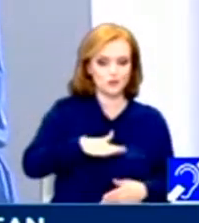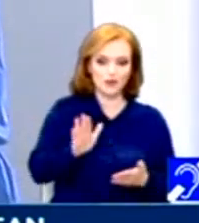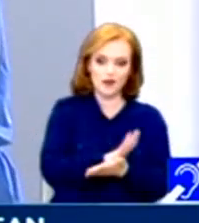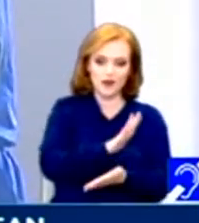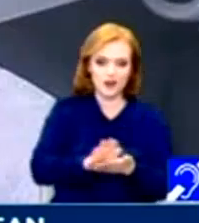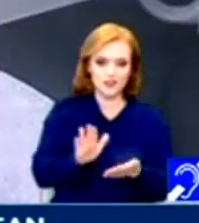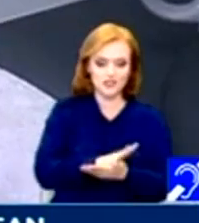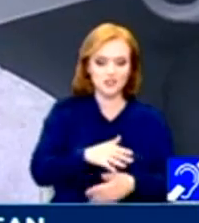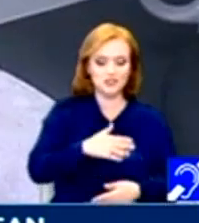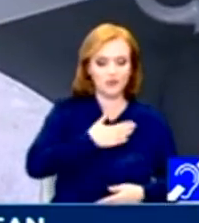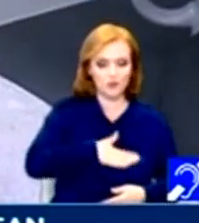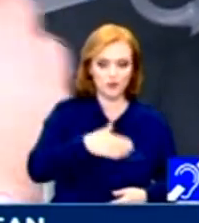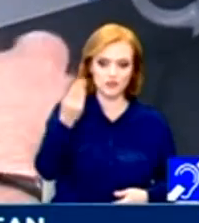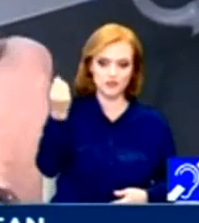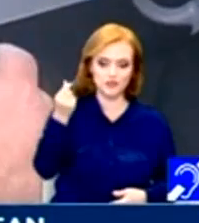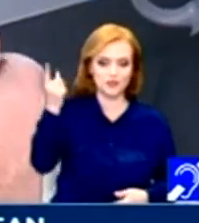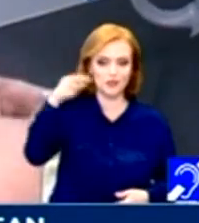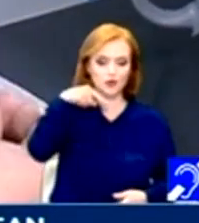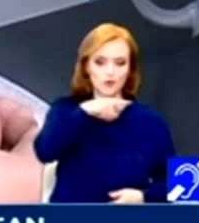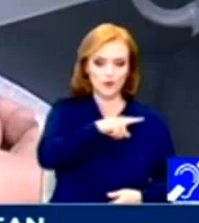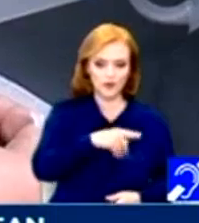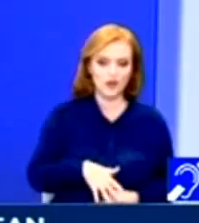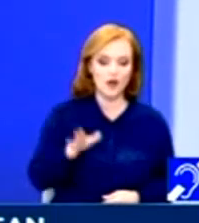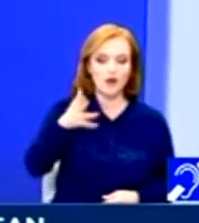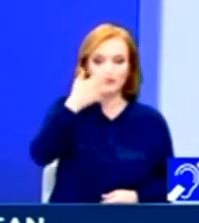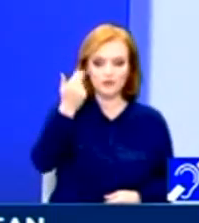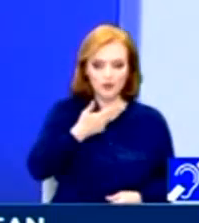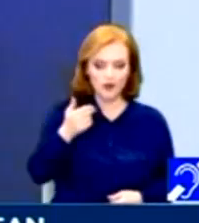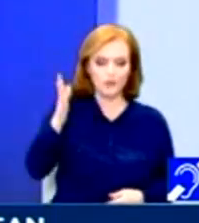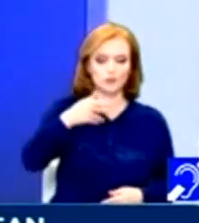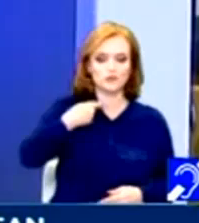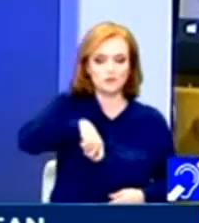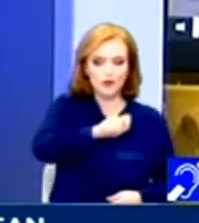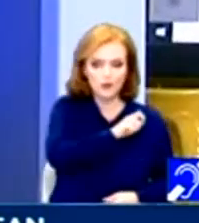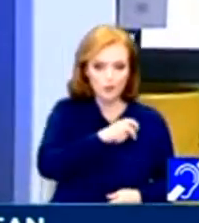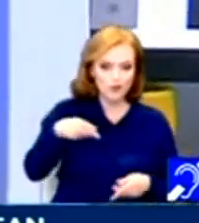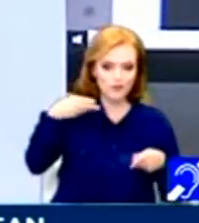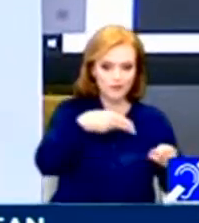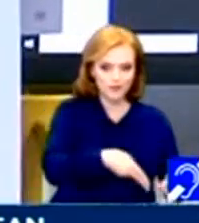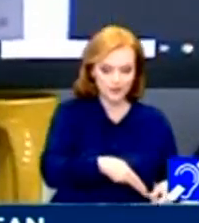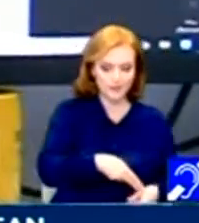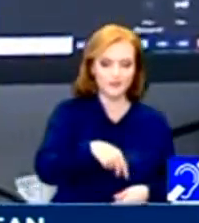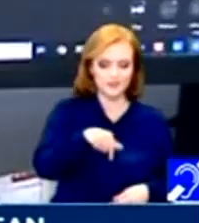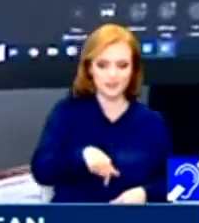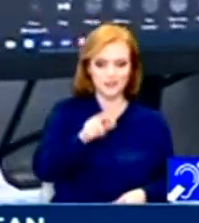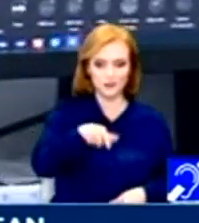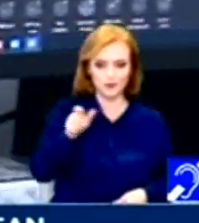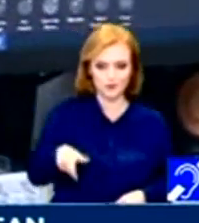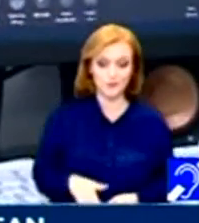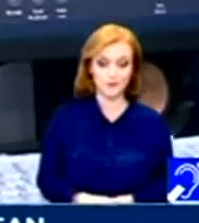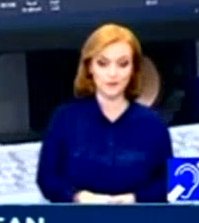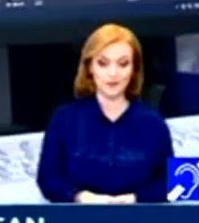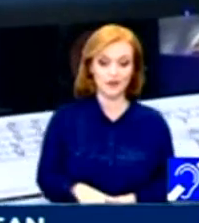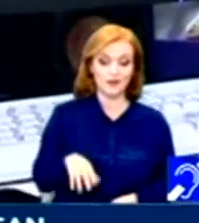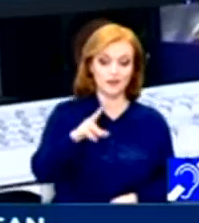și datorită sumelor consistente economisite. După Italia, Spania este a doua țară europeană din care vin cei mai mulți pacienți în Republica Moldova.